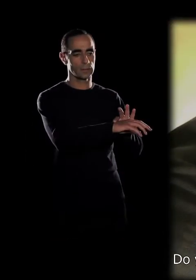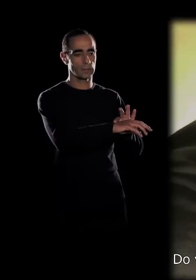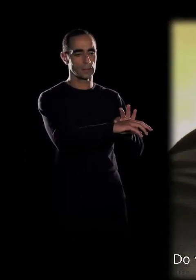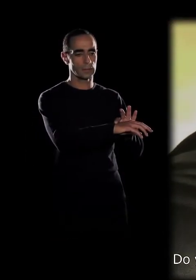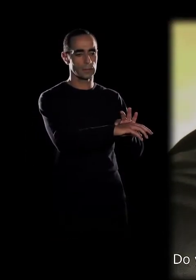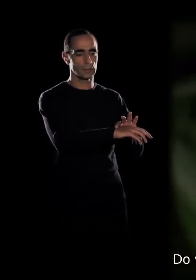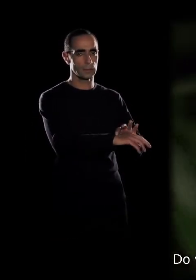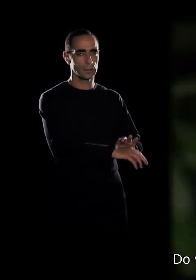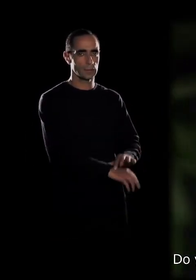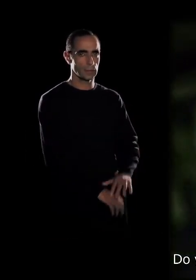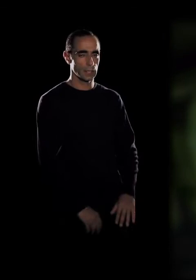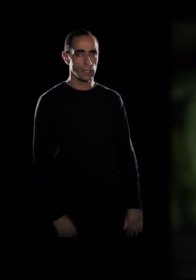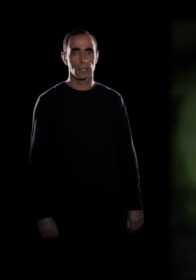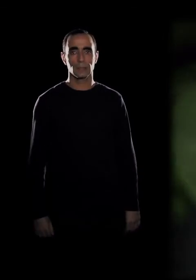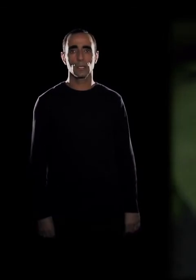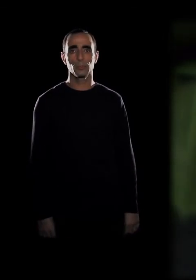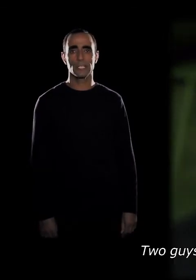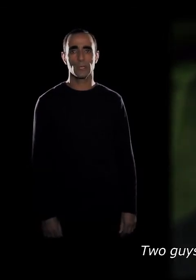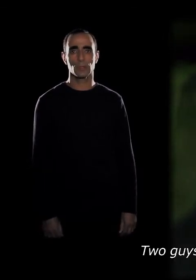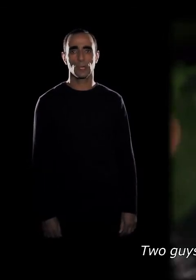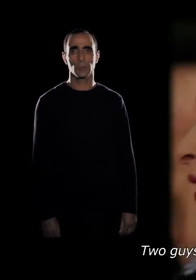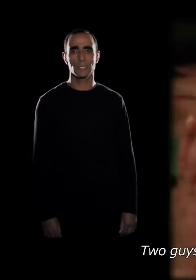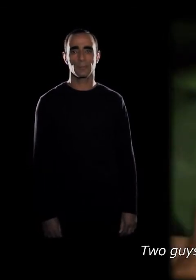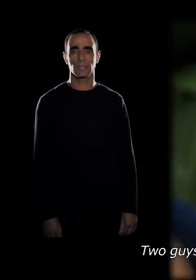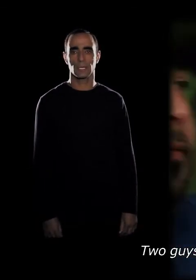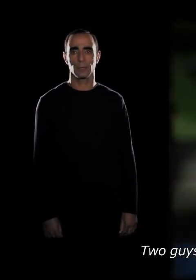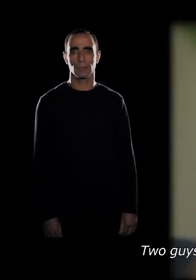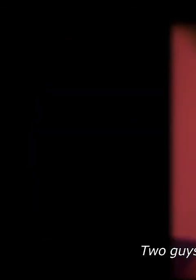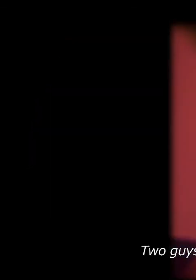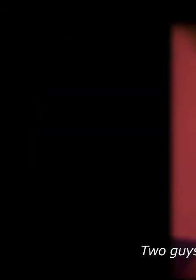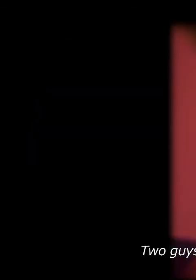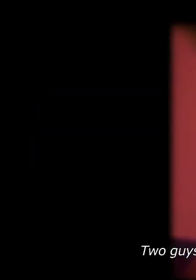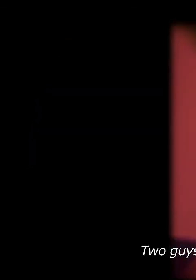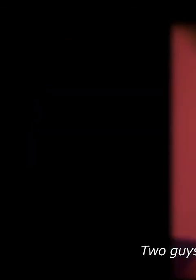تاكسي مدام نوصلك ليه عايشة داروا بها زويز وطلعوها بالسيف في الكهربا